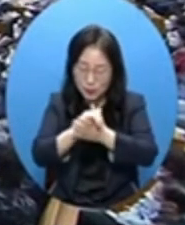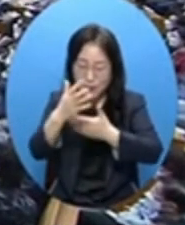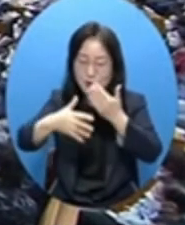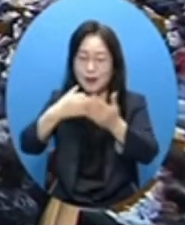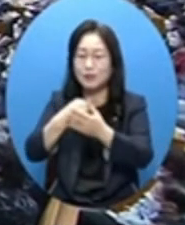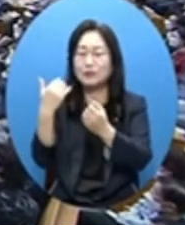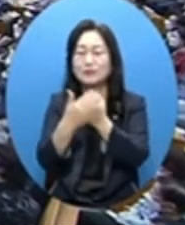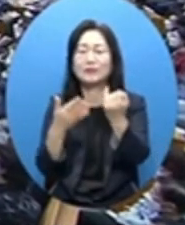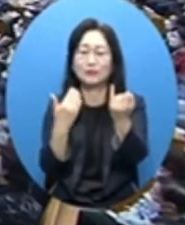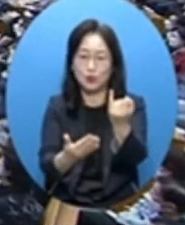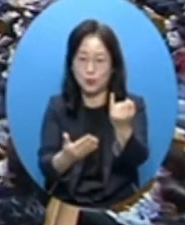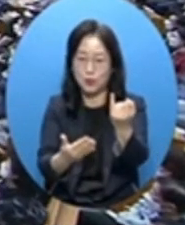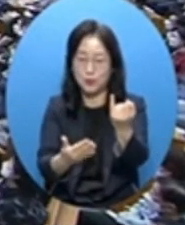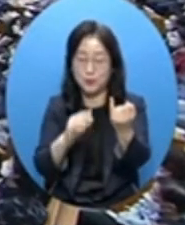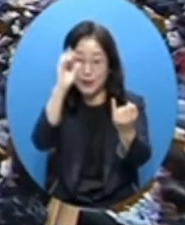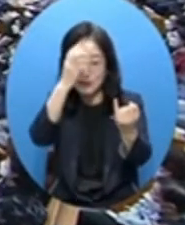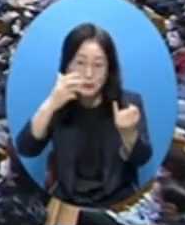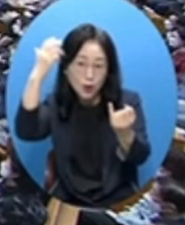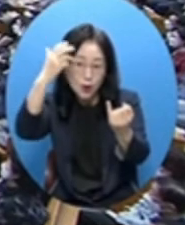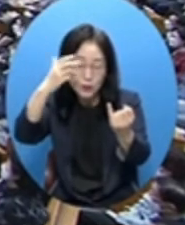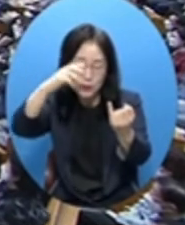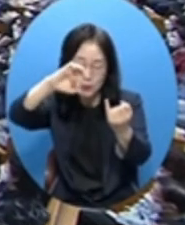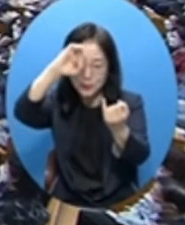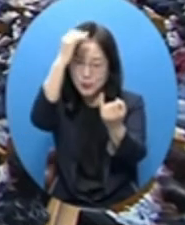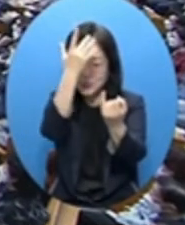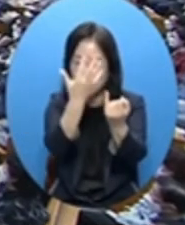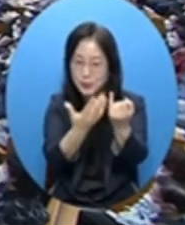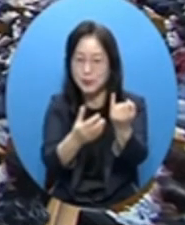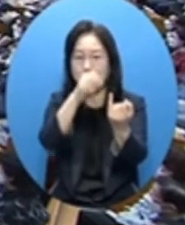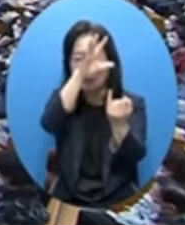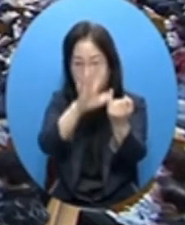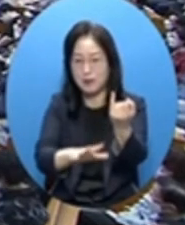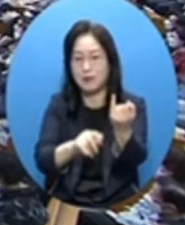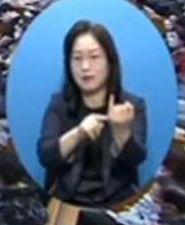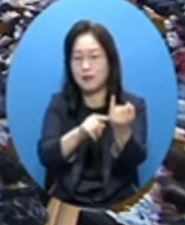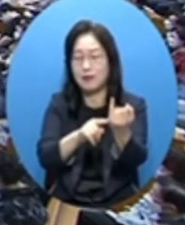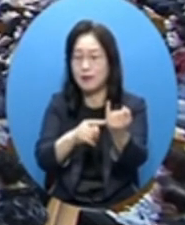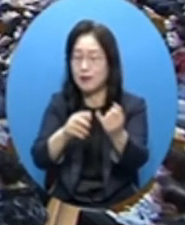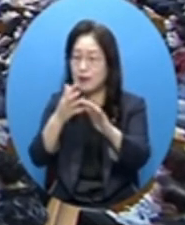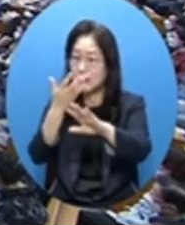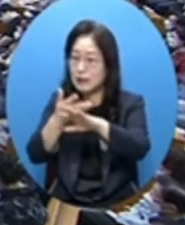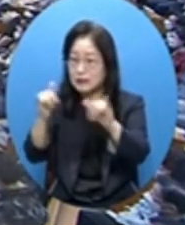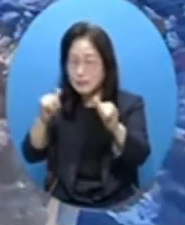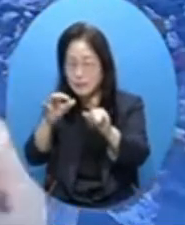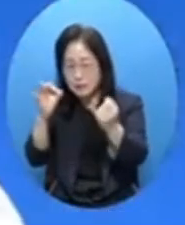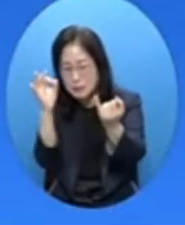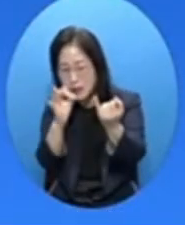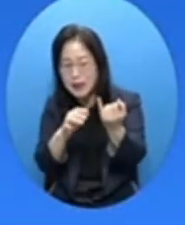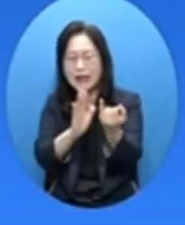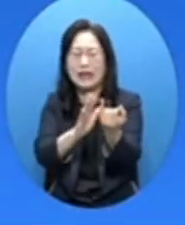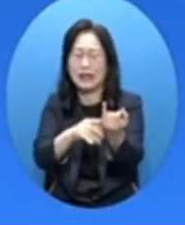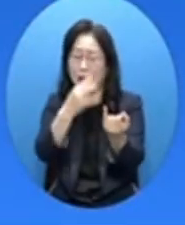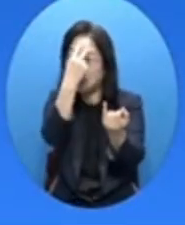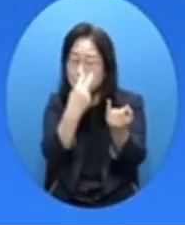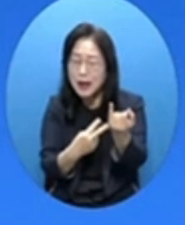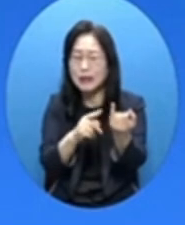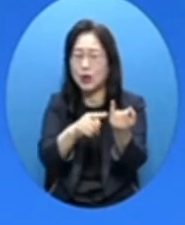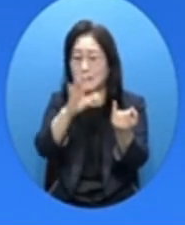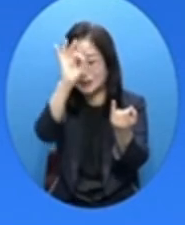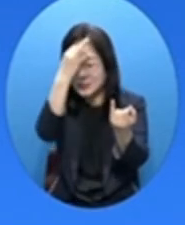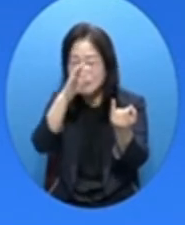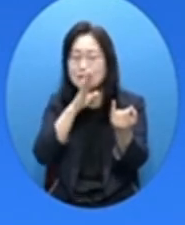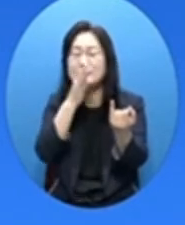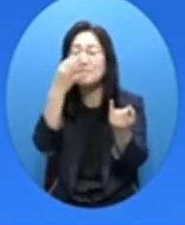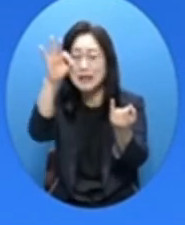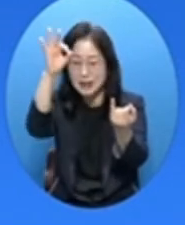은혜가 임하고 성령 체험을 합니다 그런데 사람들은 말합니다 너는 앞을 못 보기 때문에 재능은 있는